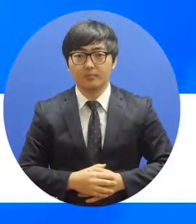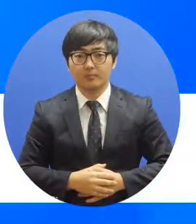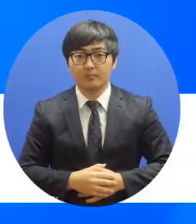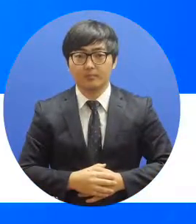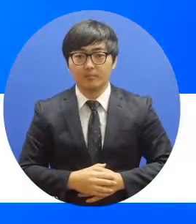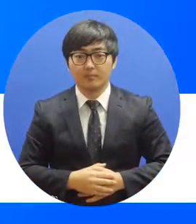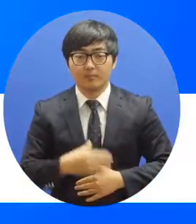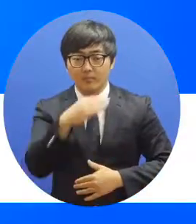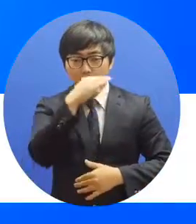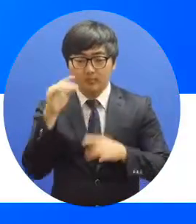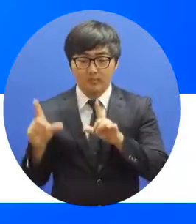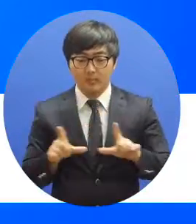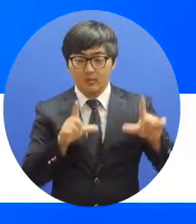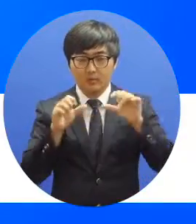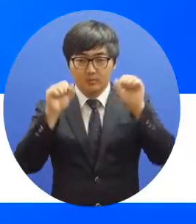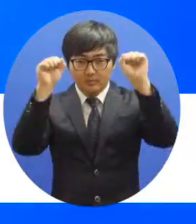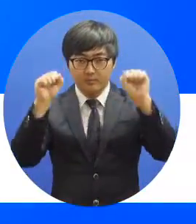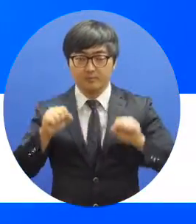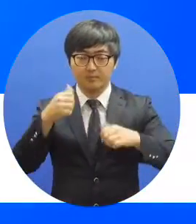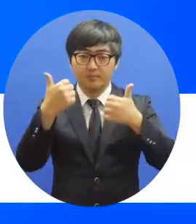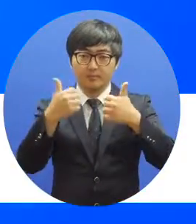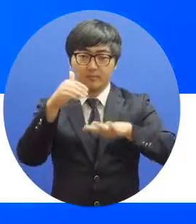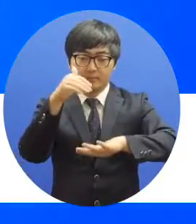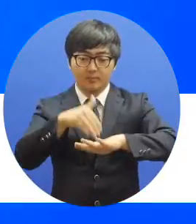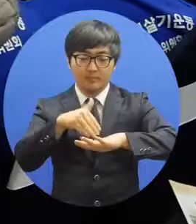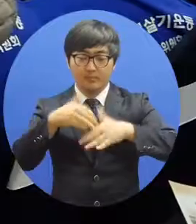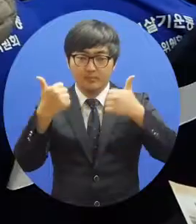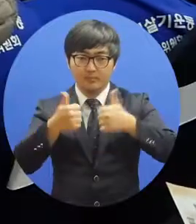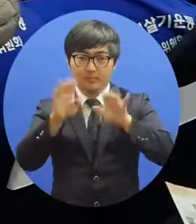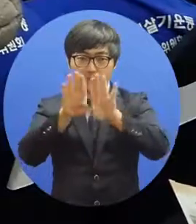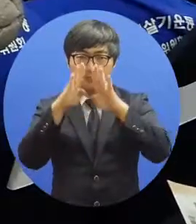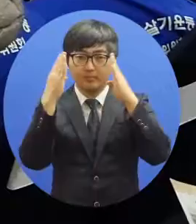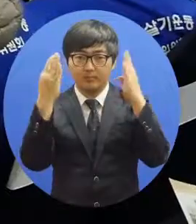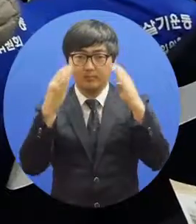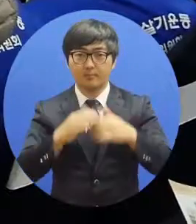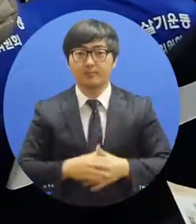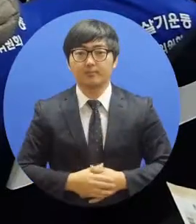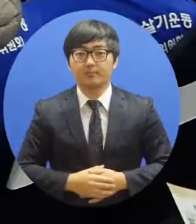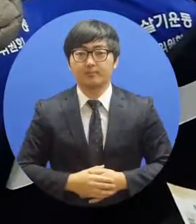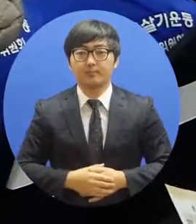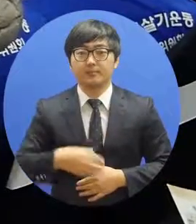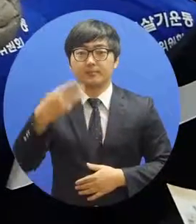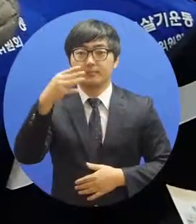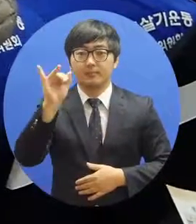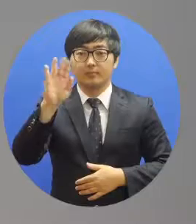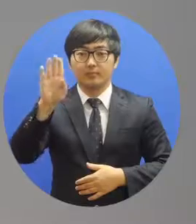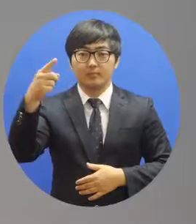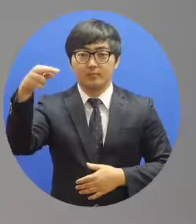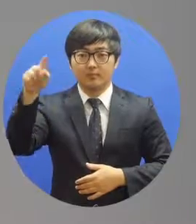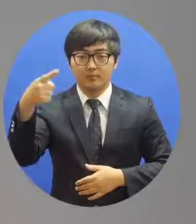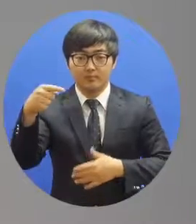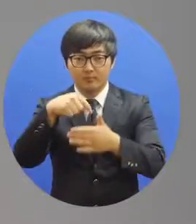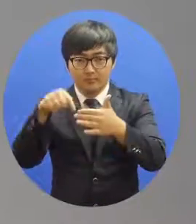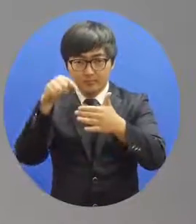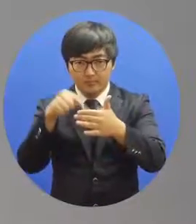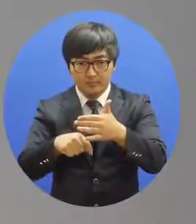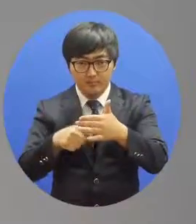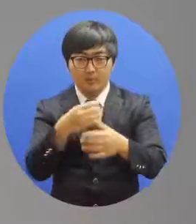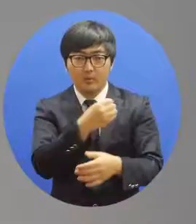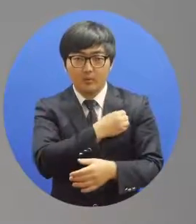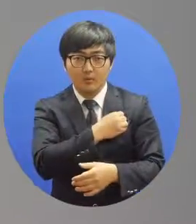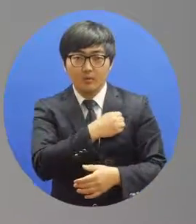바르게 살기 운동 회원 수련 대회가 개최됐습니다. 공주시 리버스 컨벤션에서 바르게 살기